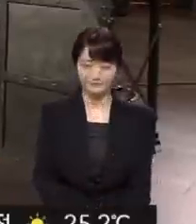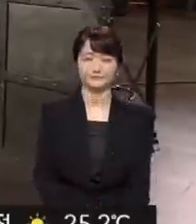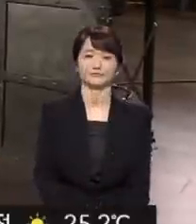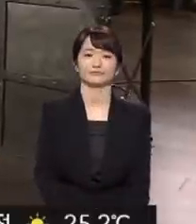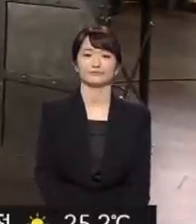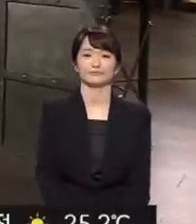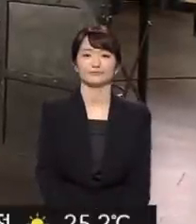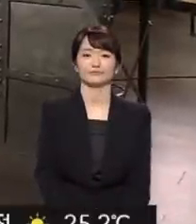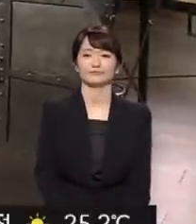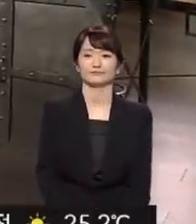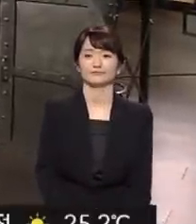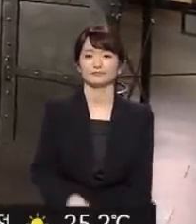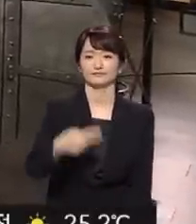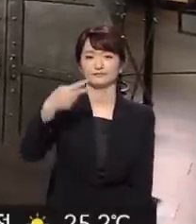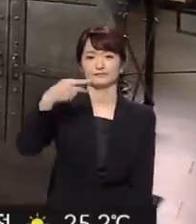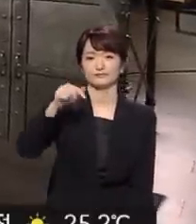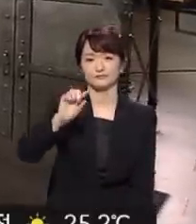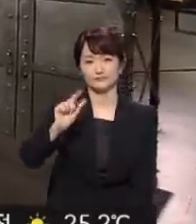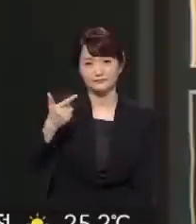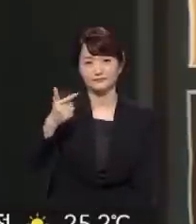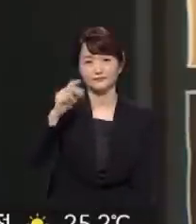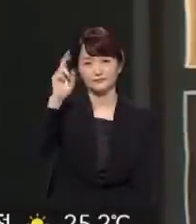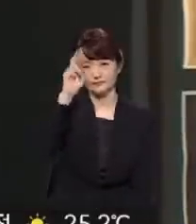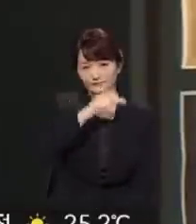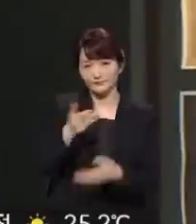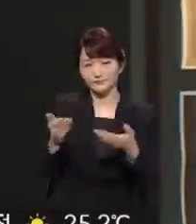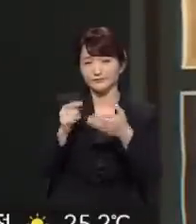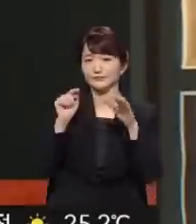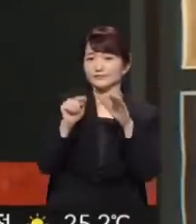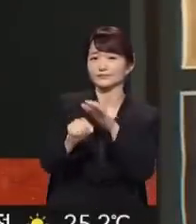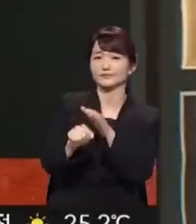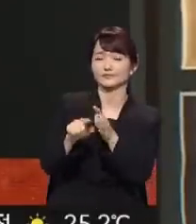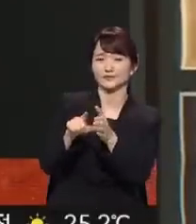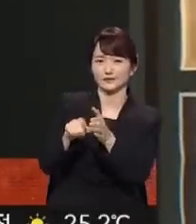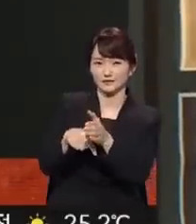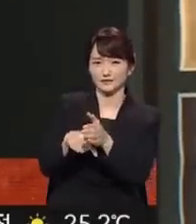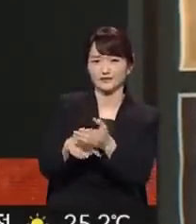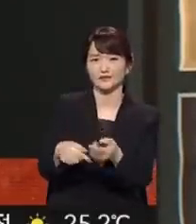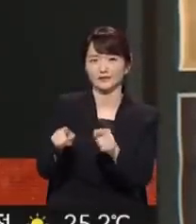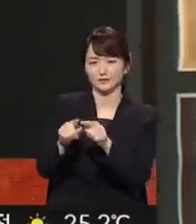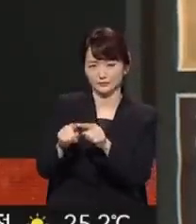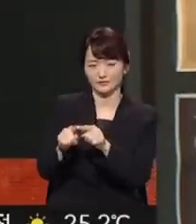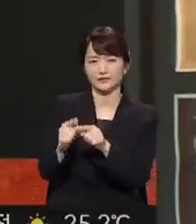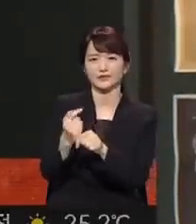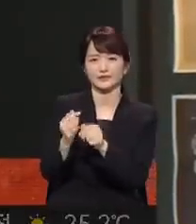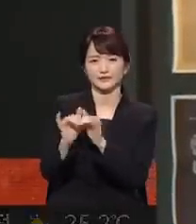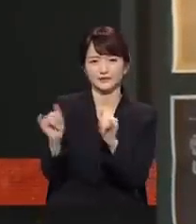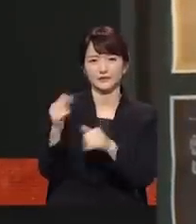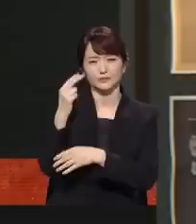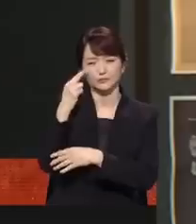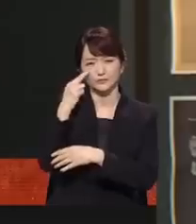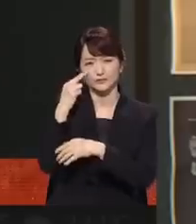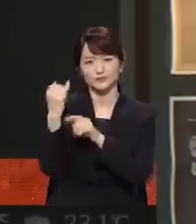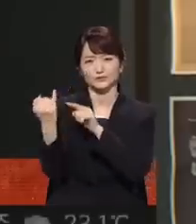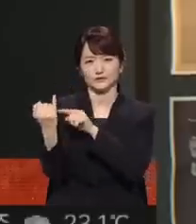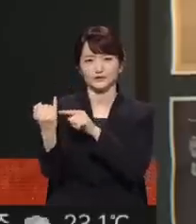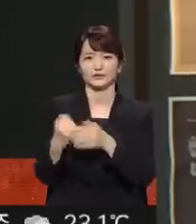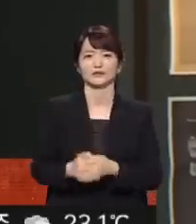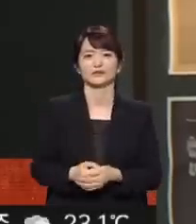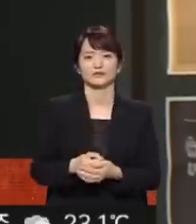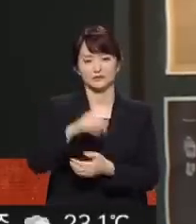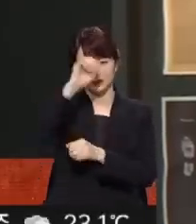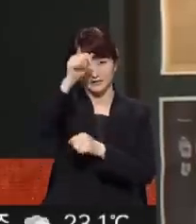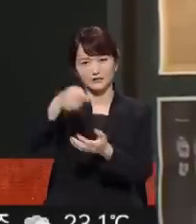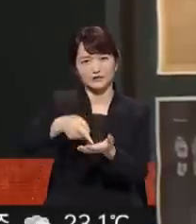안녕하십니까. 예, 사건 반장은 아침 출근길에 통반자예요 하신 미국의 김수미님, 다리 수술하느라